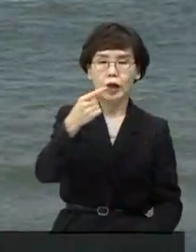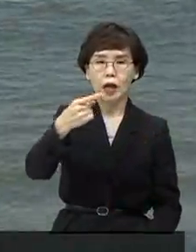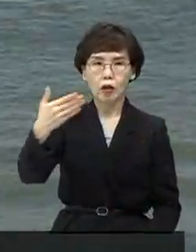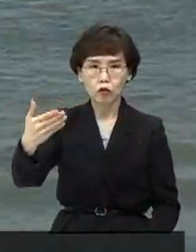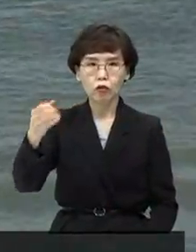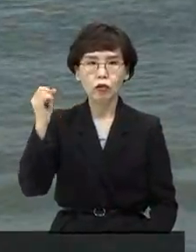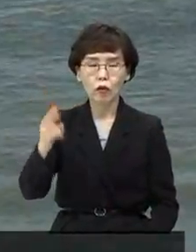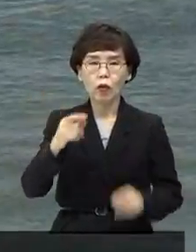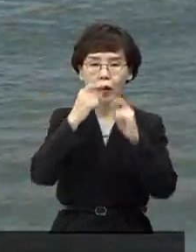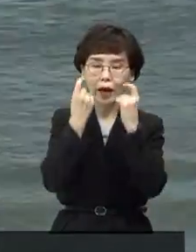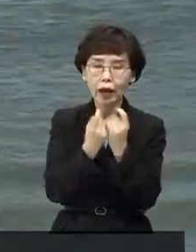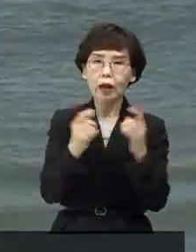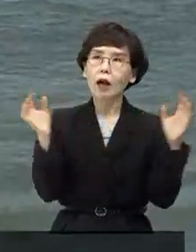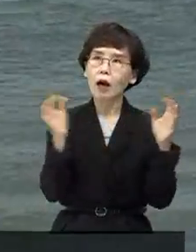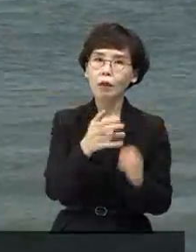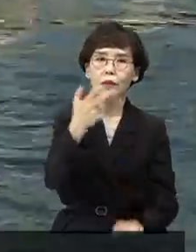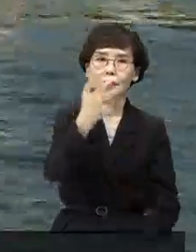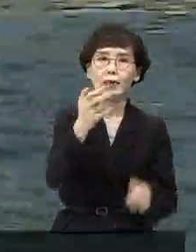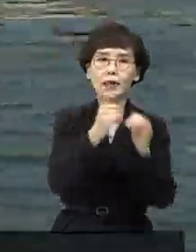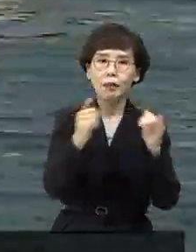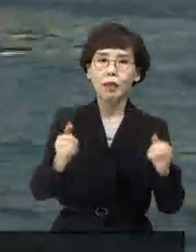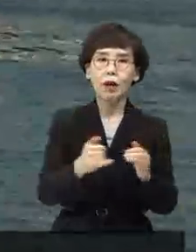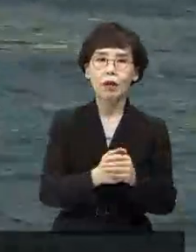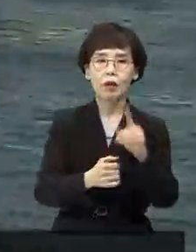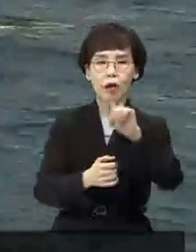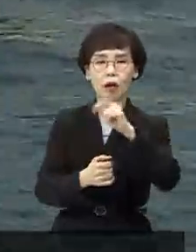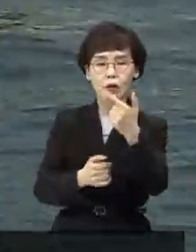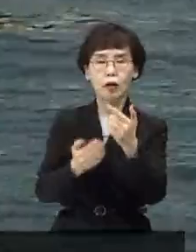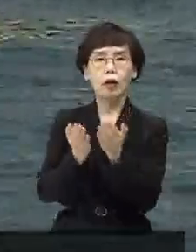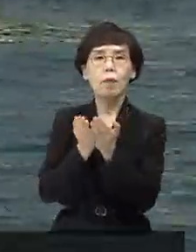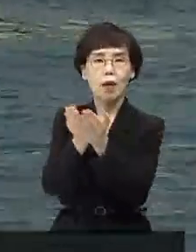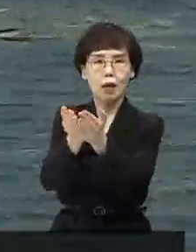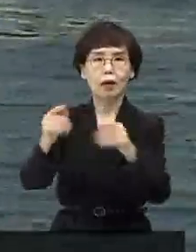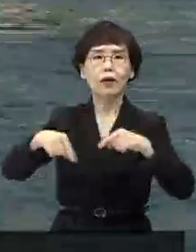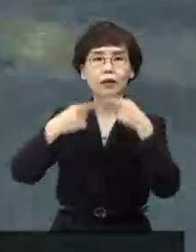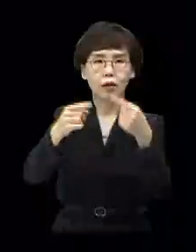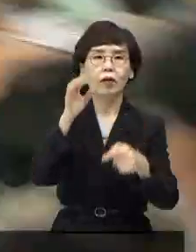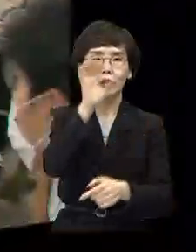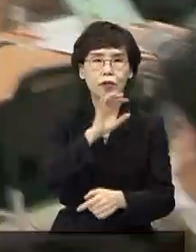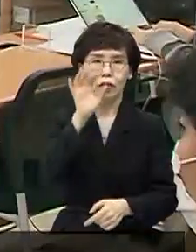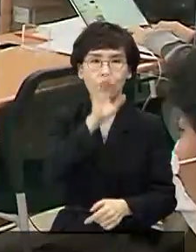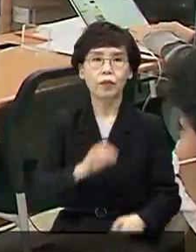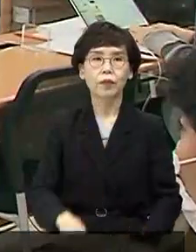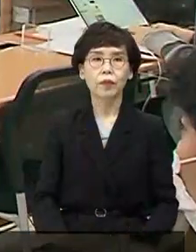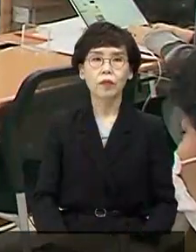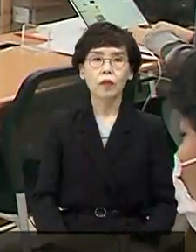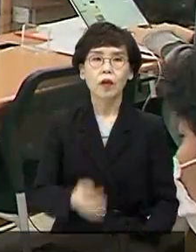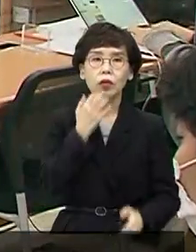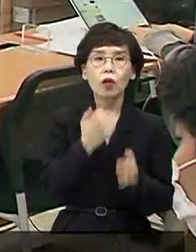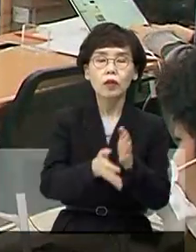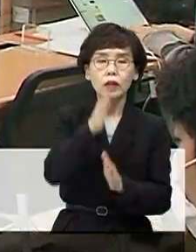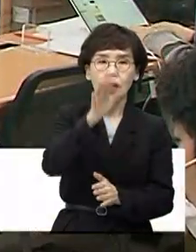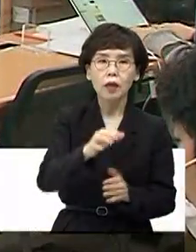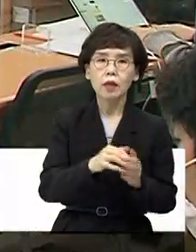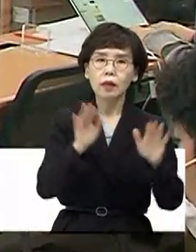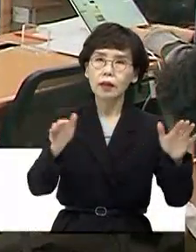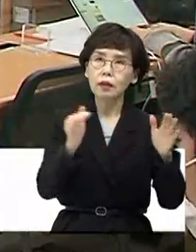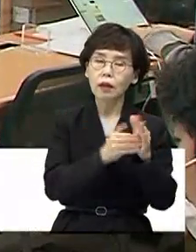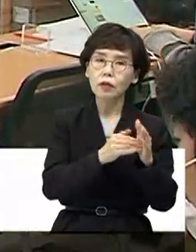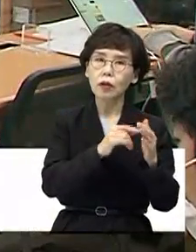순환구조대, 민간 등 약 70명과 16척의 선박이 동원됐습니다. 서울시가 역대